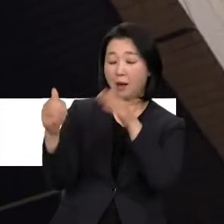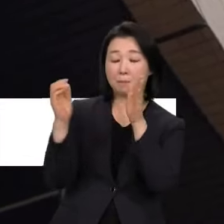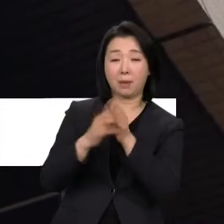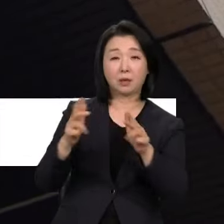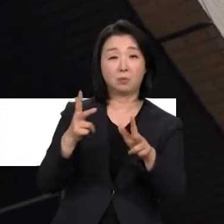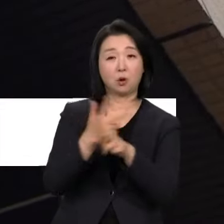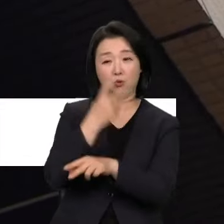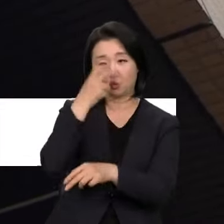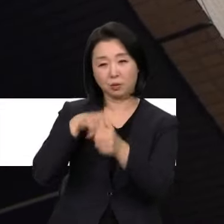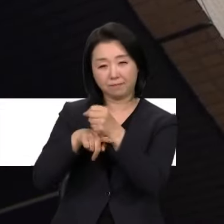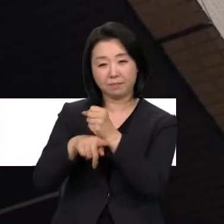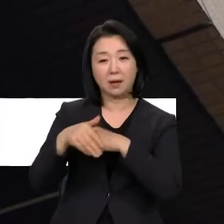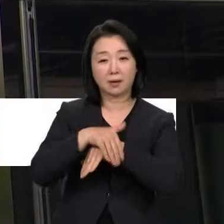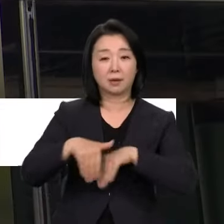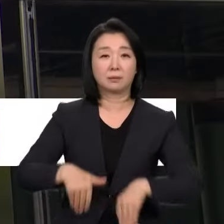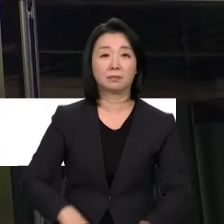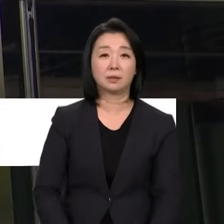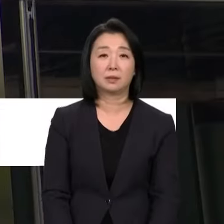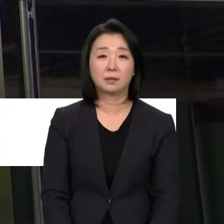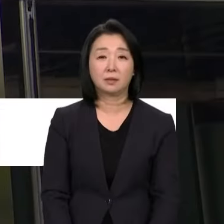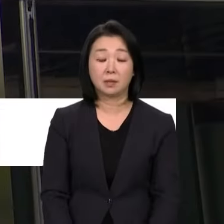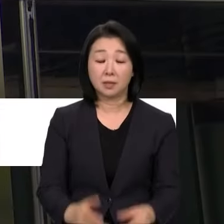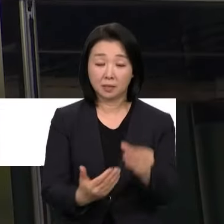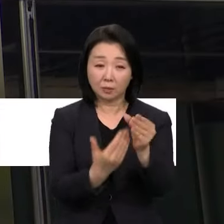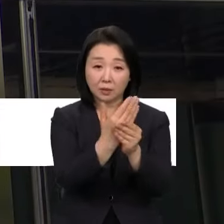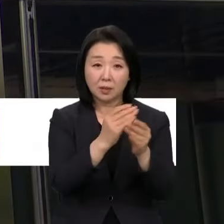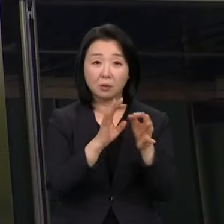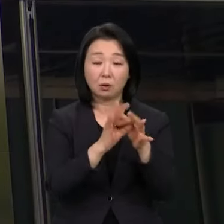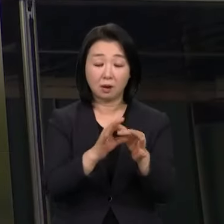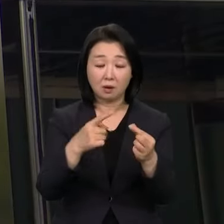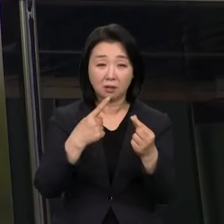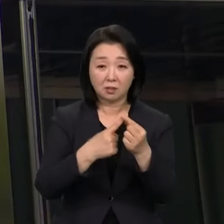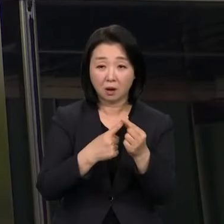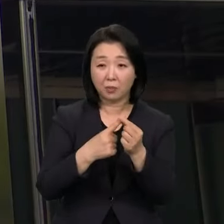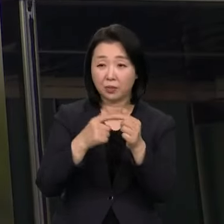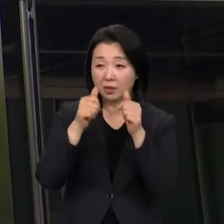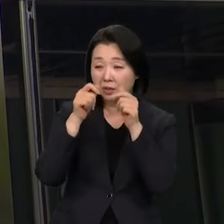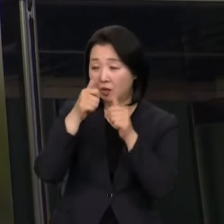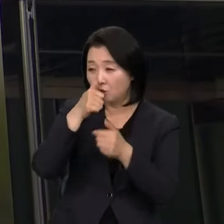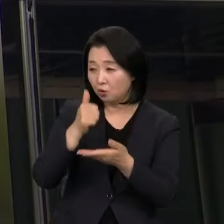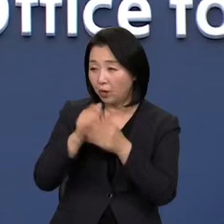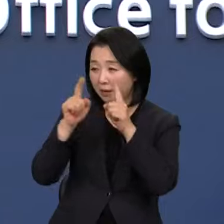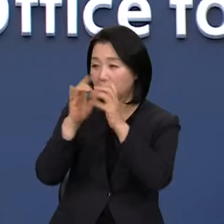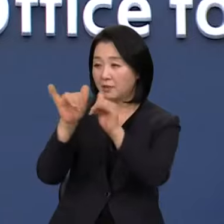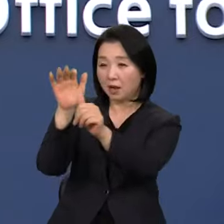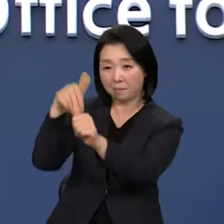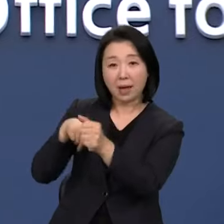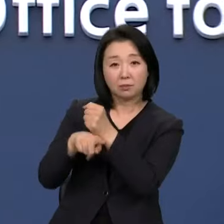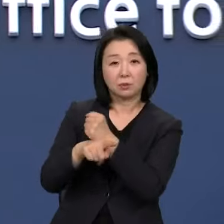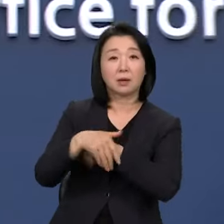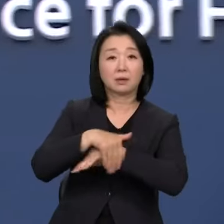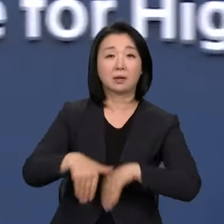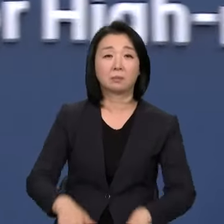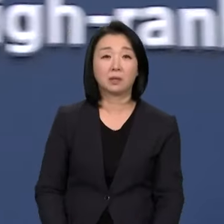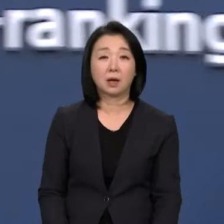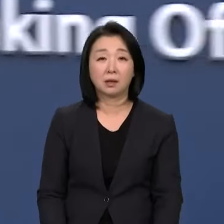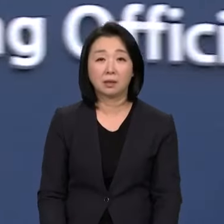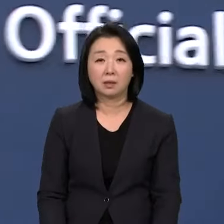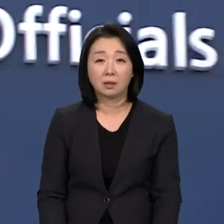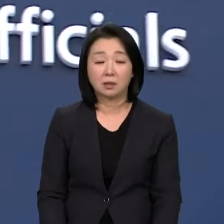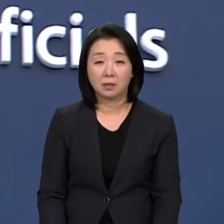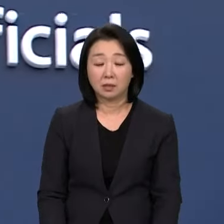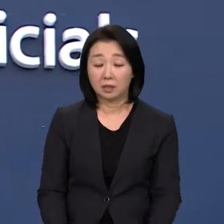주 조사할 계획입니다 이번 사건과 관련한 첫 피의자 소환입니다 공수처 관계자는 지난주